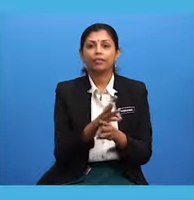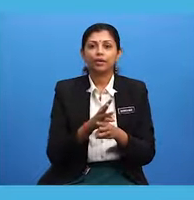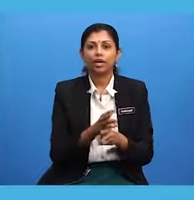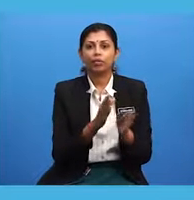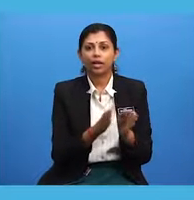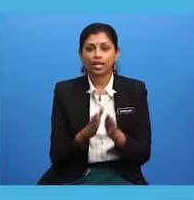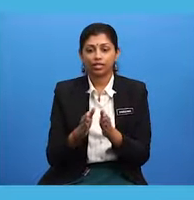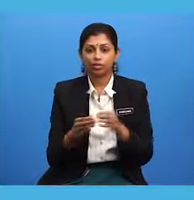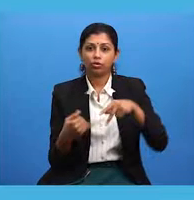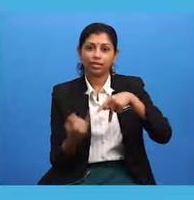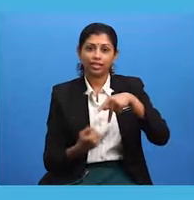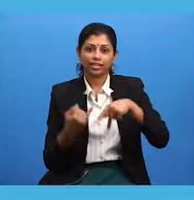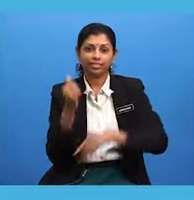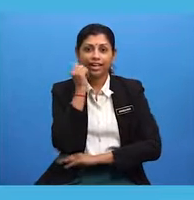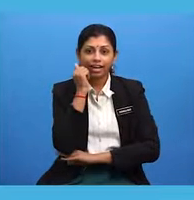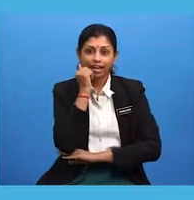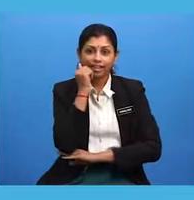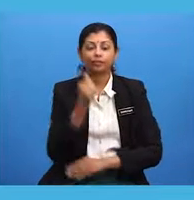haid. Yang ketiga,